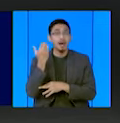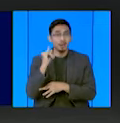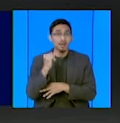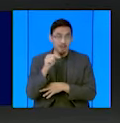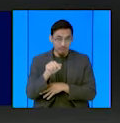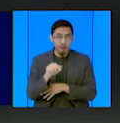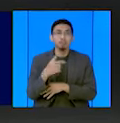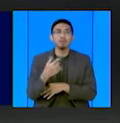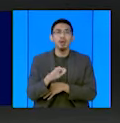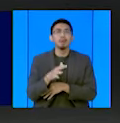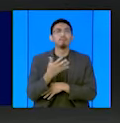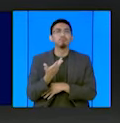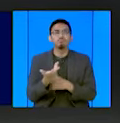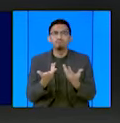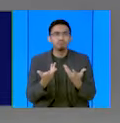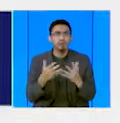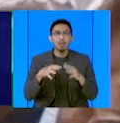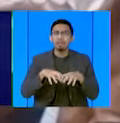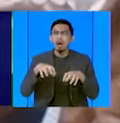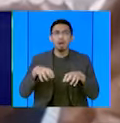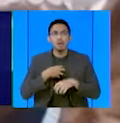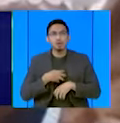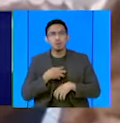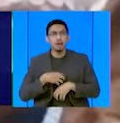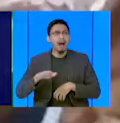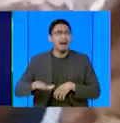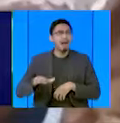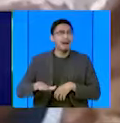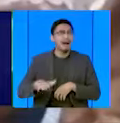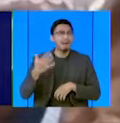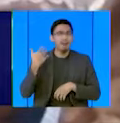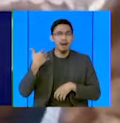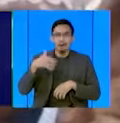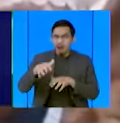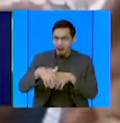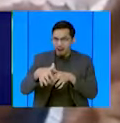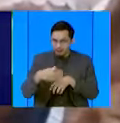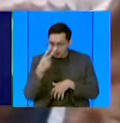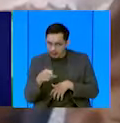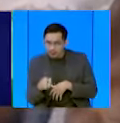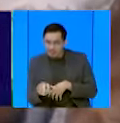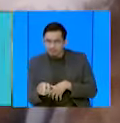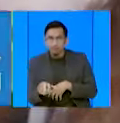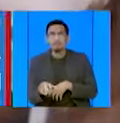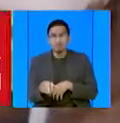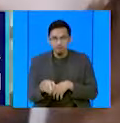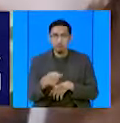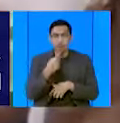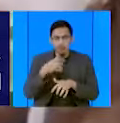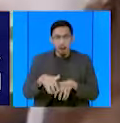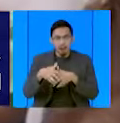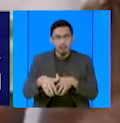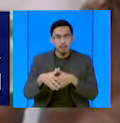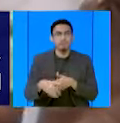curiga adanya bekas galian tanah di samping rumah pelaku. Dalam karung bocahnya. Bocah dalam karung. Iya, posisinya lagi jongkok. Ada